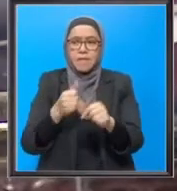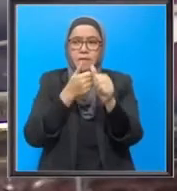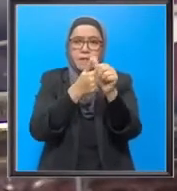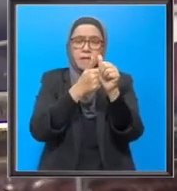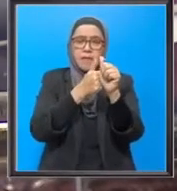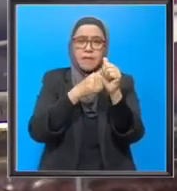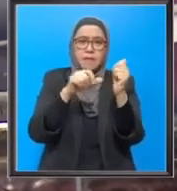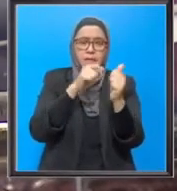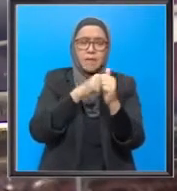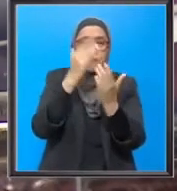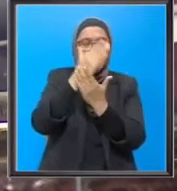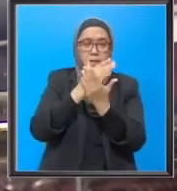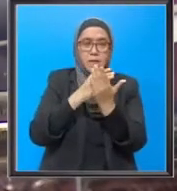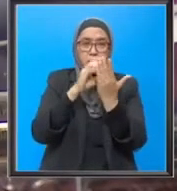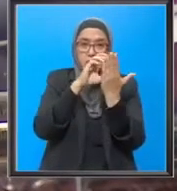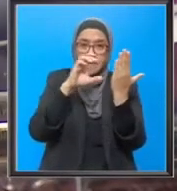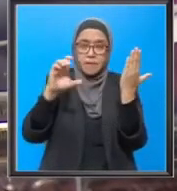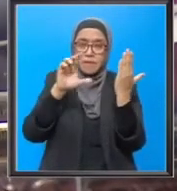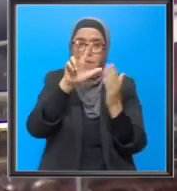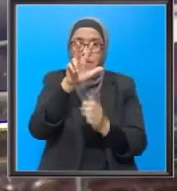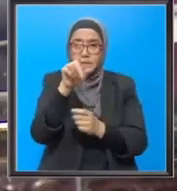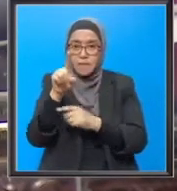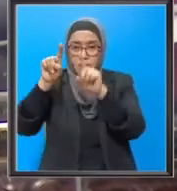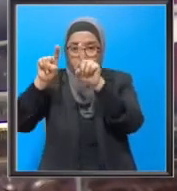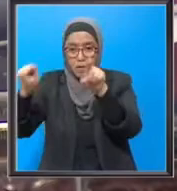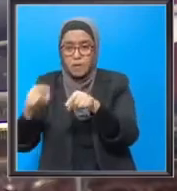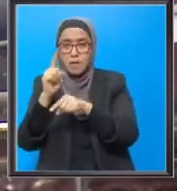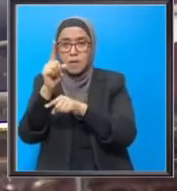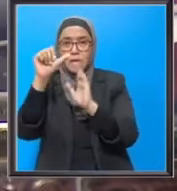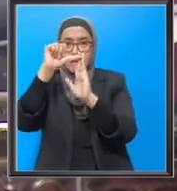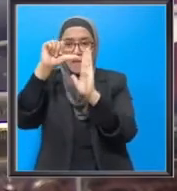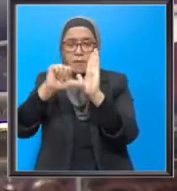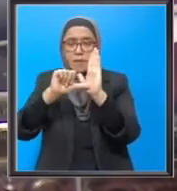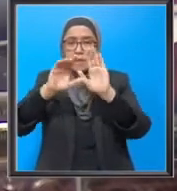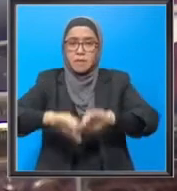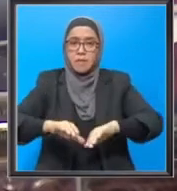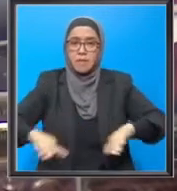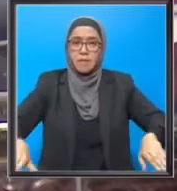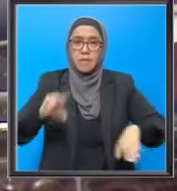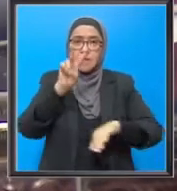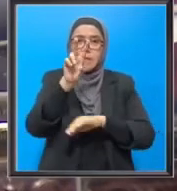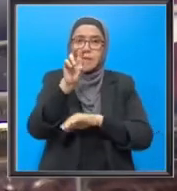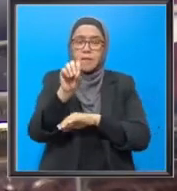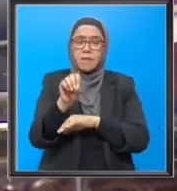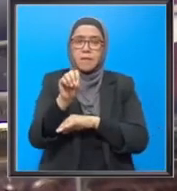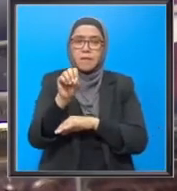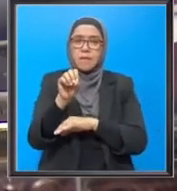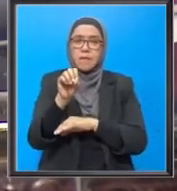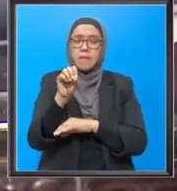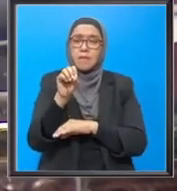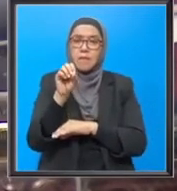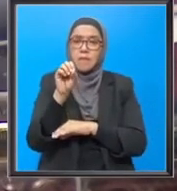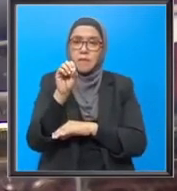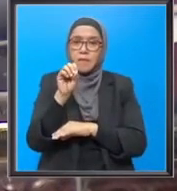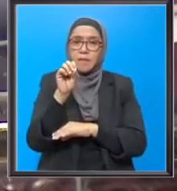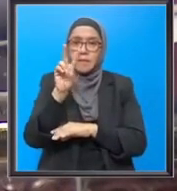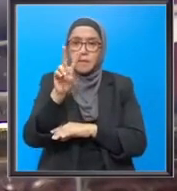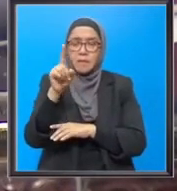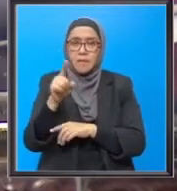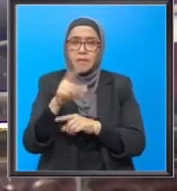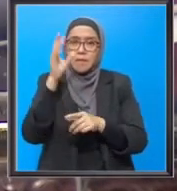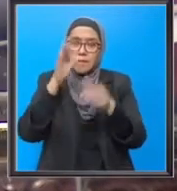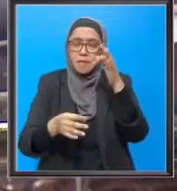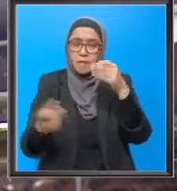section a31 golongan 1A the ke anak-anak 2001 jika Sabiq kesalahan pendataan